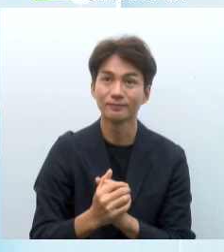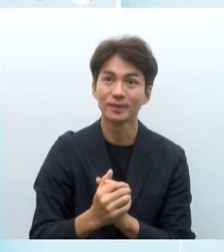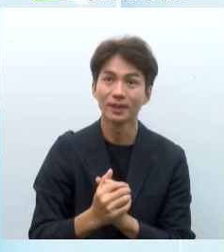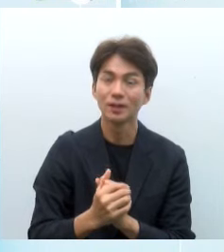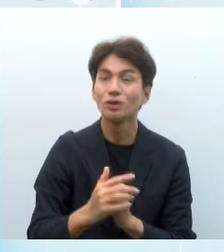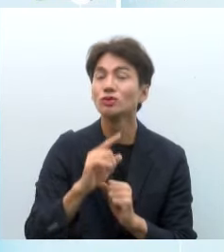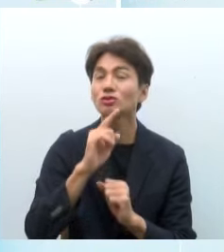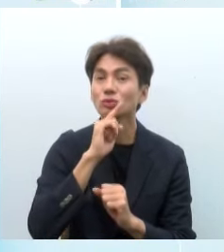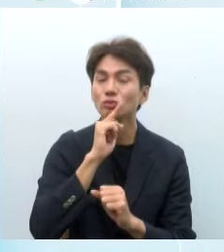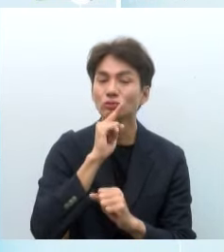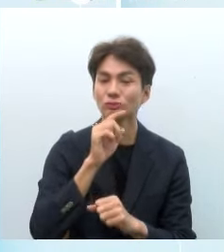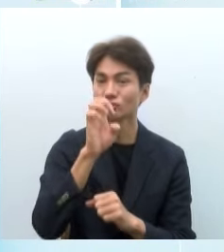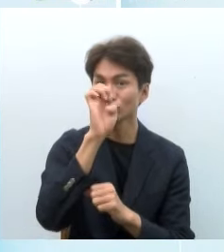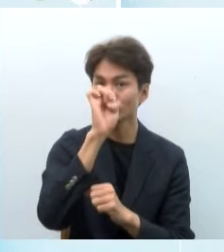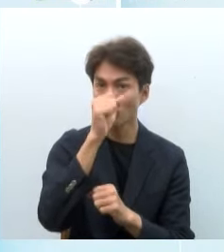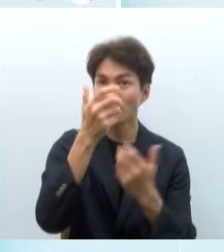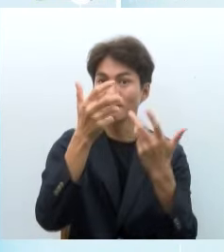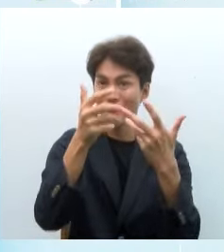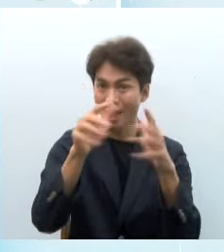ถ้าดำเนินการสอบแล้ว